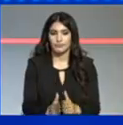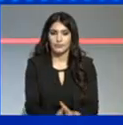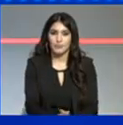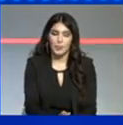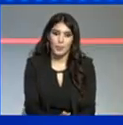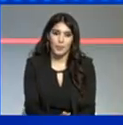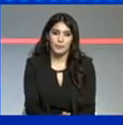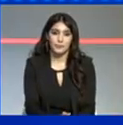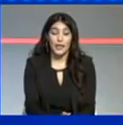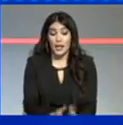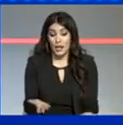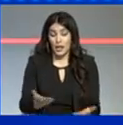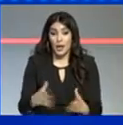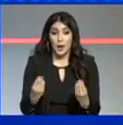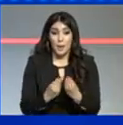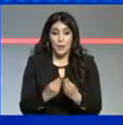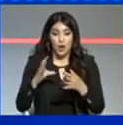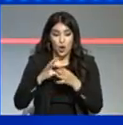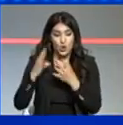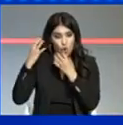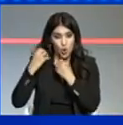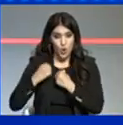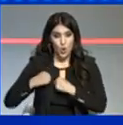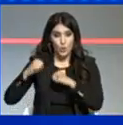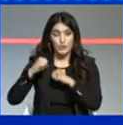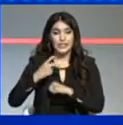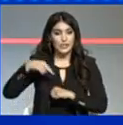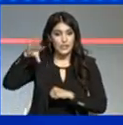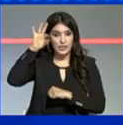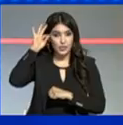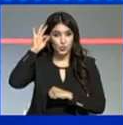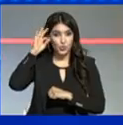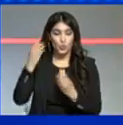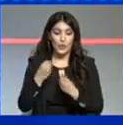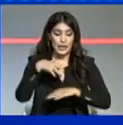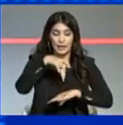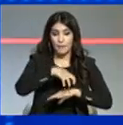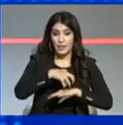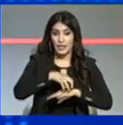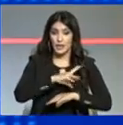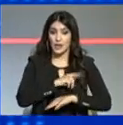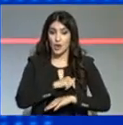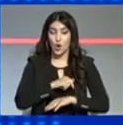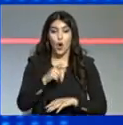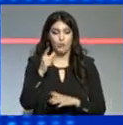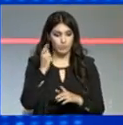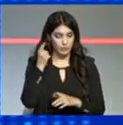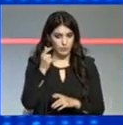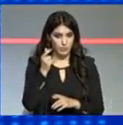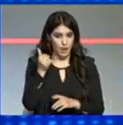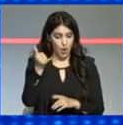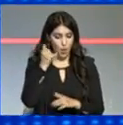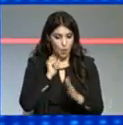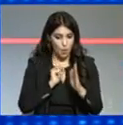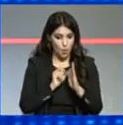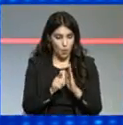ومعنا سعاده سفير ملا الحبيب بنفرح سعاده السفير اهلا بك اذن